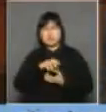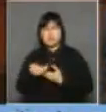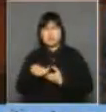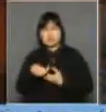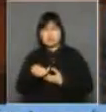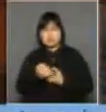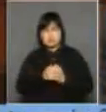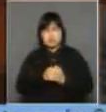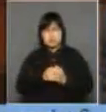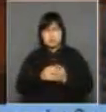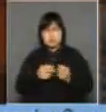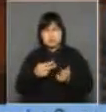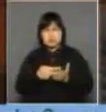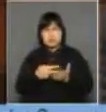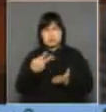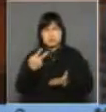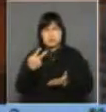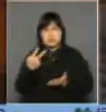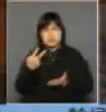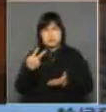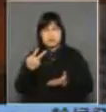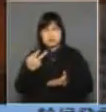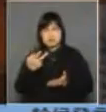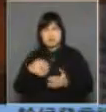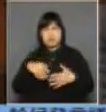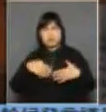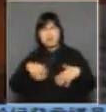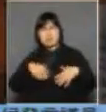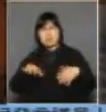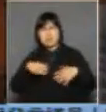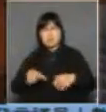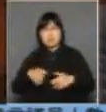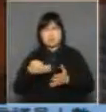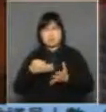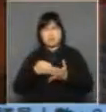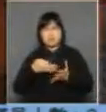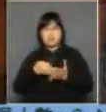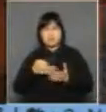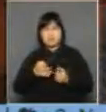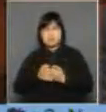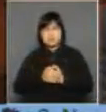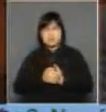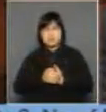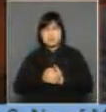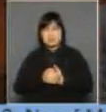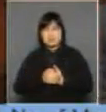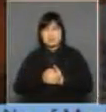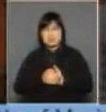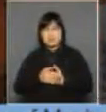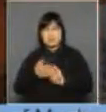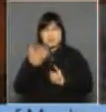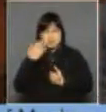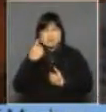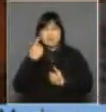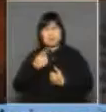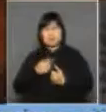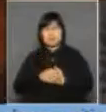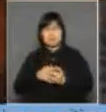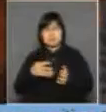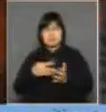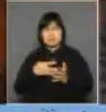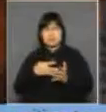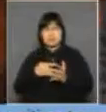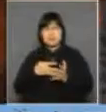兩個字來形容呢，兒戲；三個字形容呢，離曬譜；四個字形